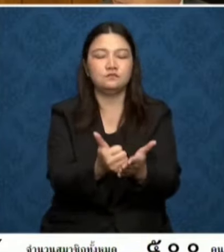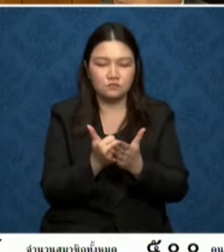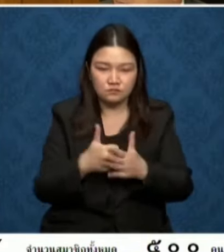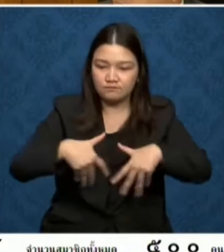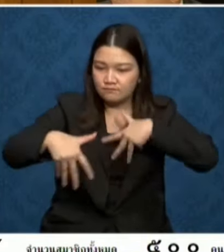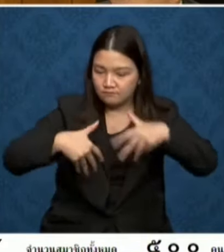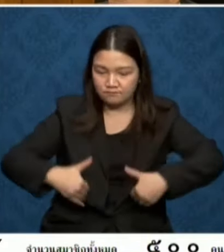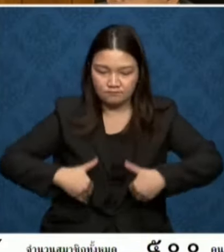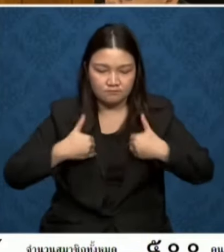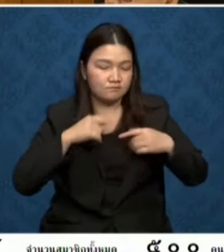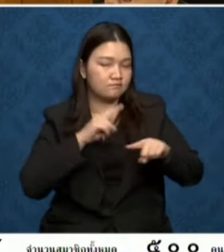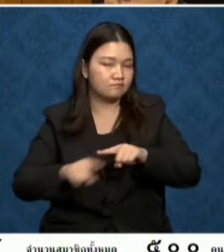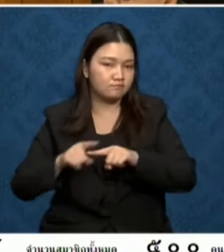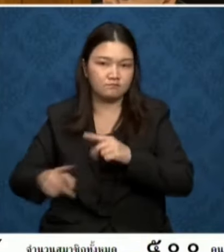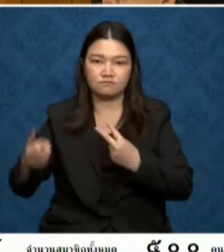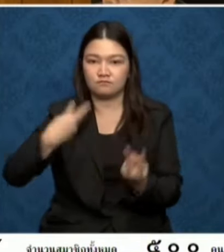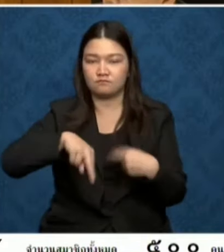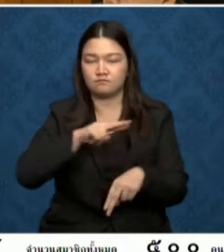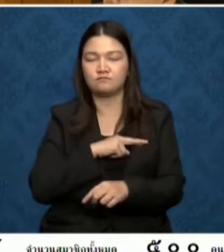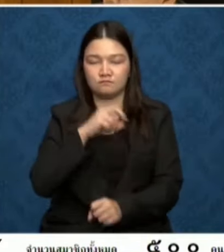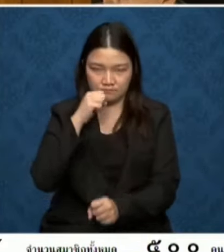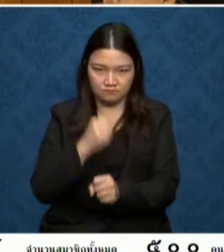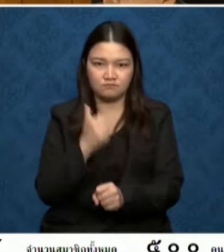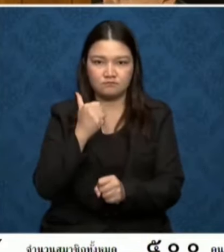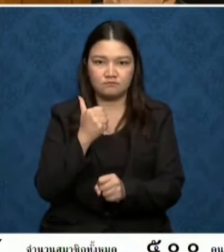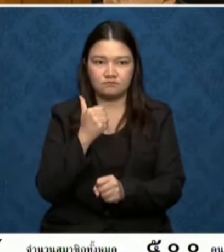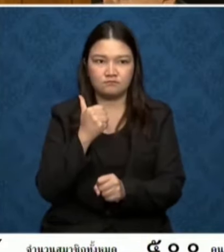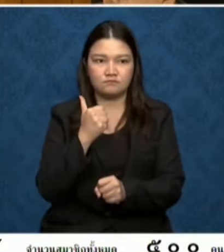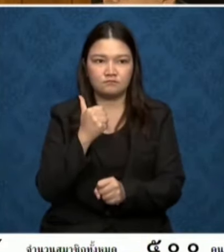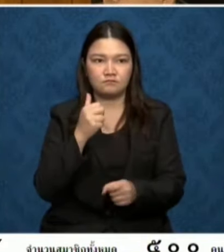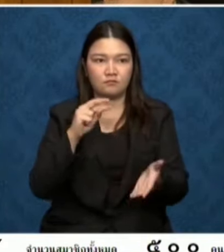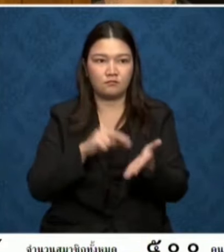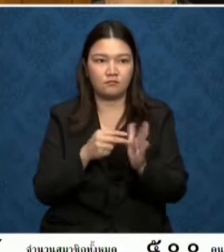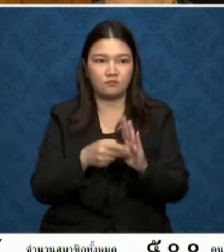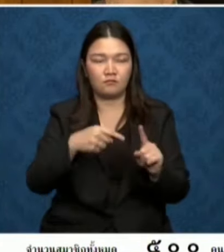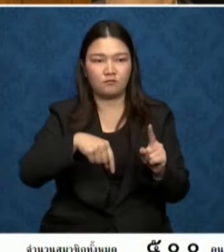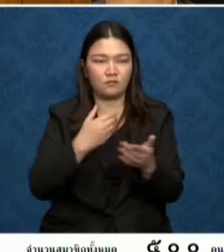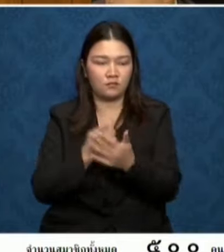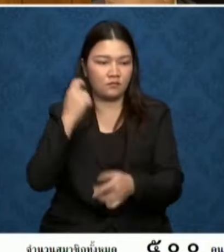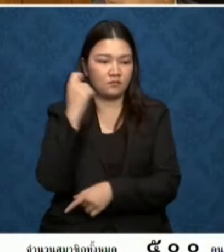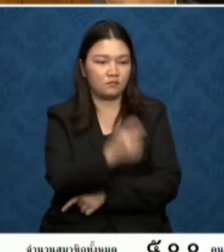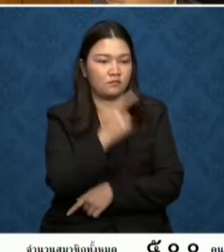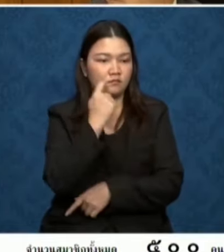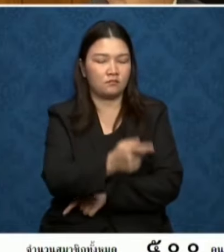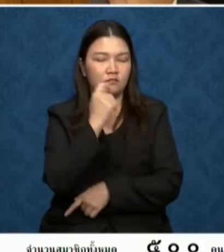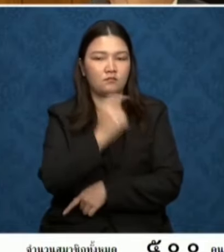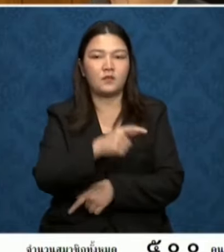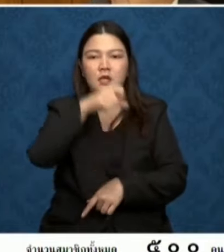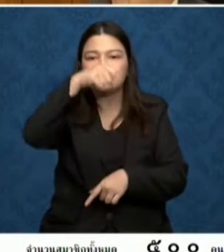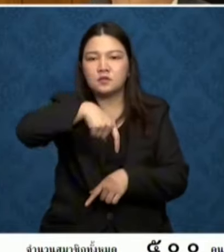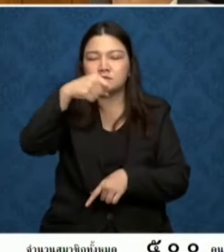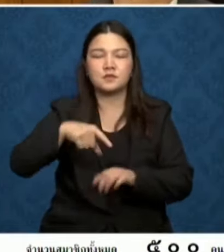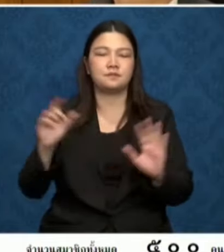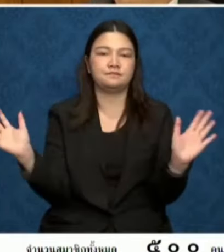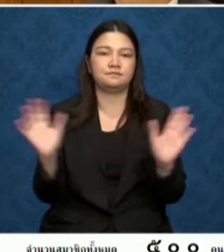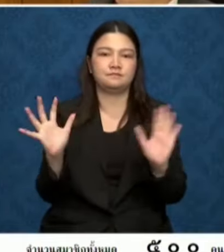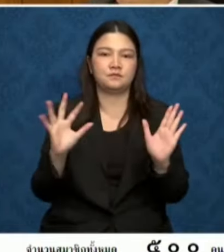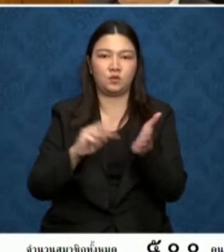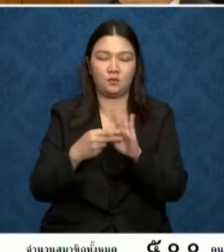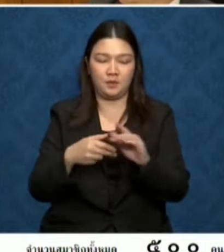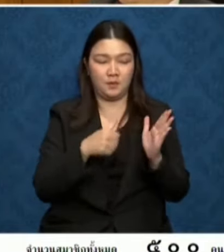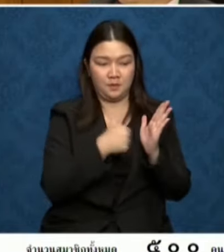ครับซึ่งเงินทั้งหมดเนี่ยไม่ได้มองว่าเป็นการจ่ายเงินที่ซ้ำซ้อนนะครับเพราะว่าเรานำภาษีประ